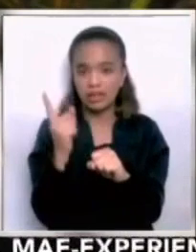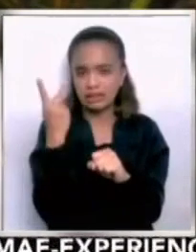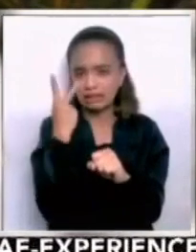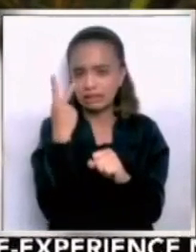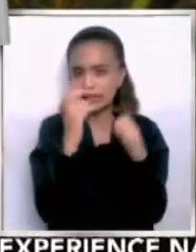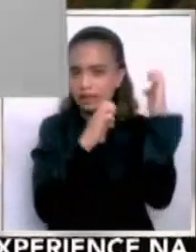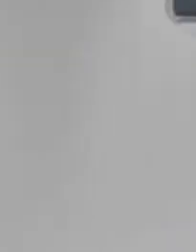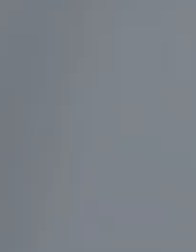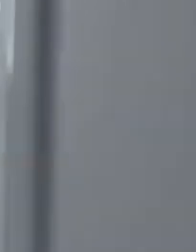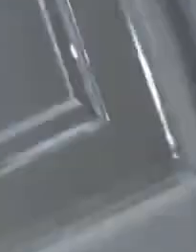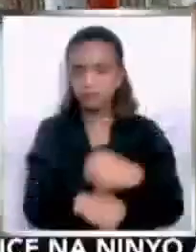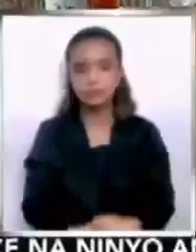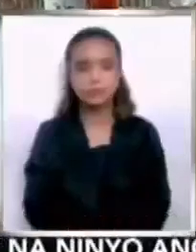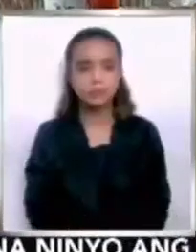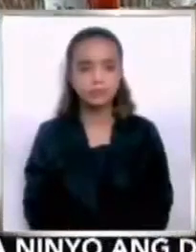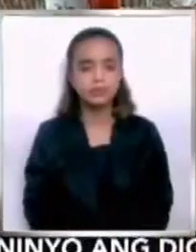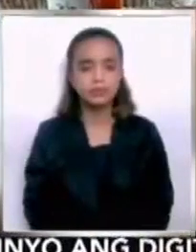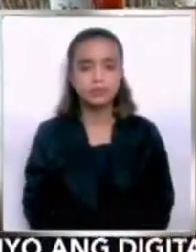Chika.